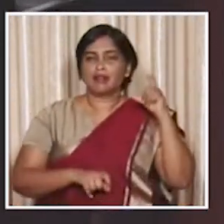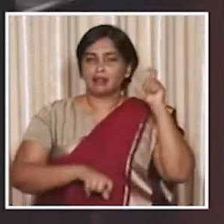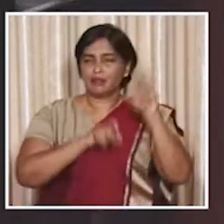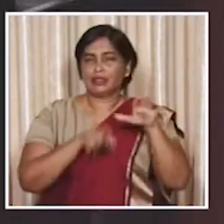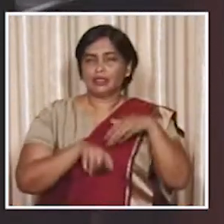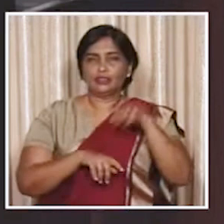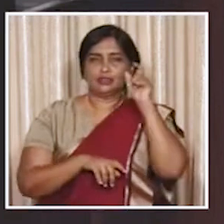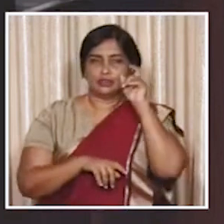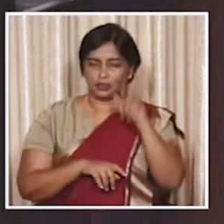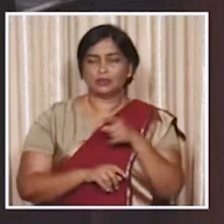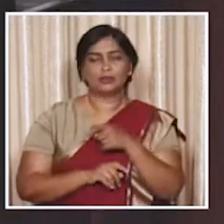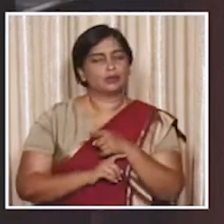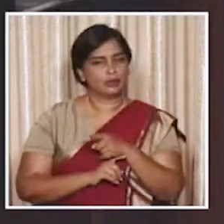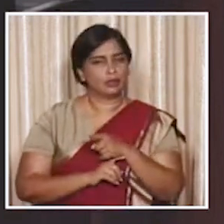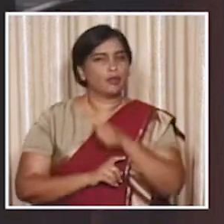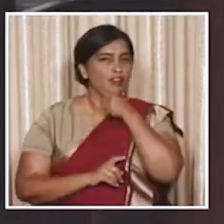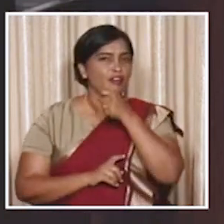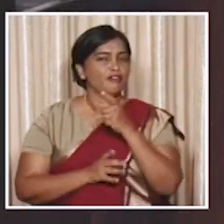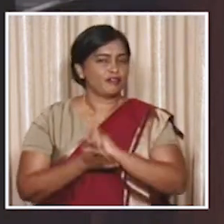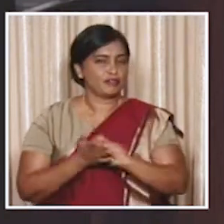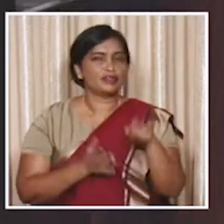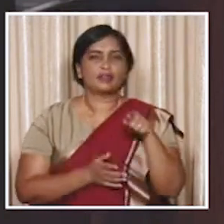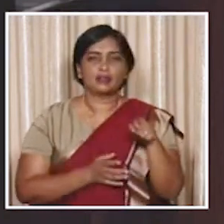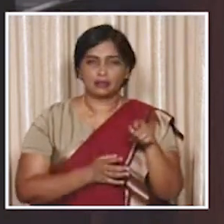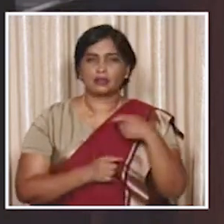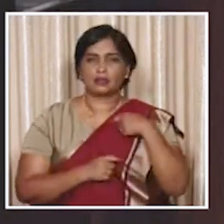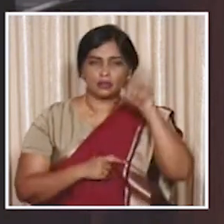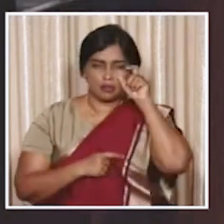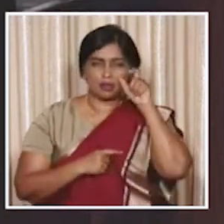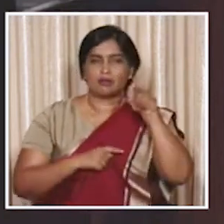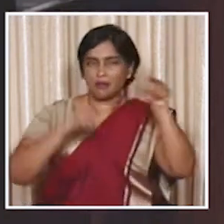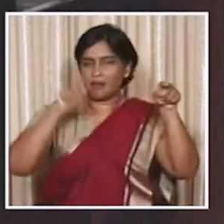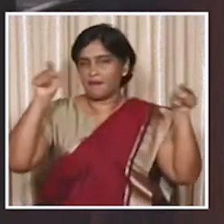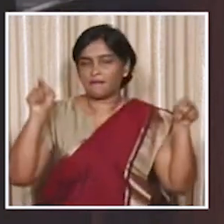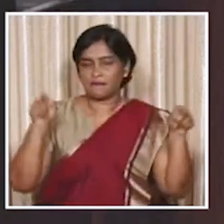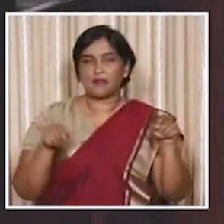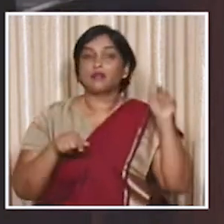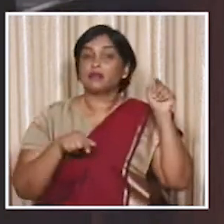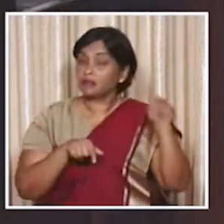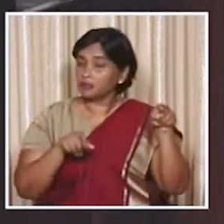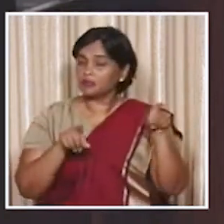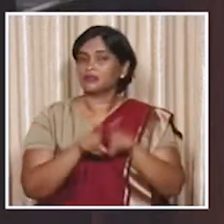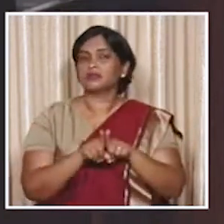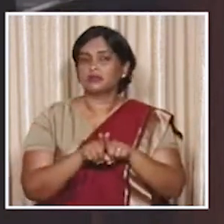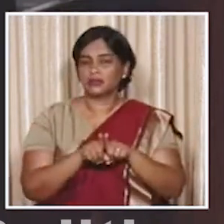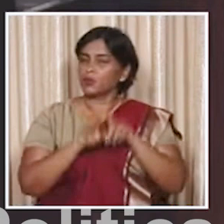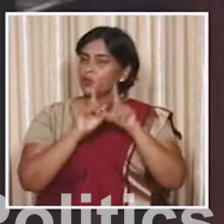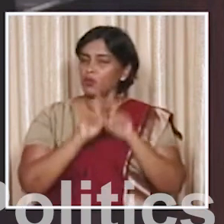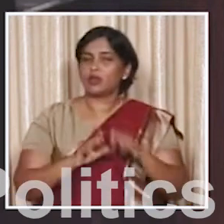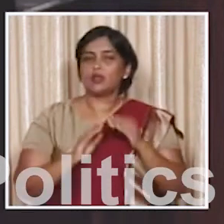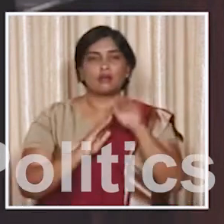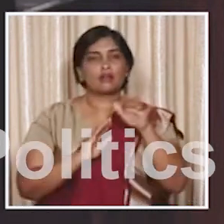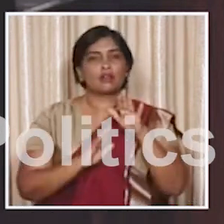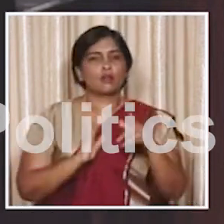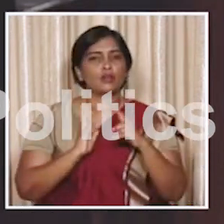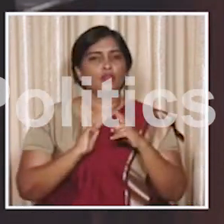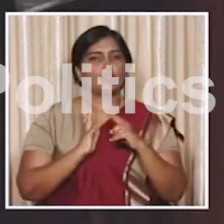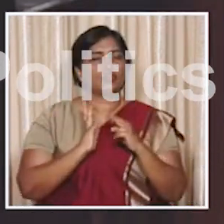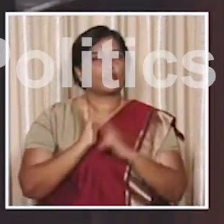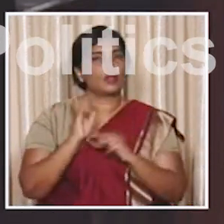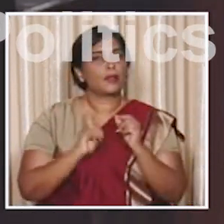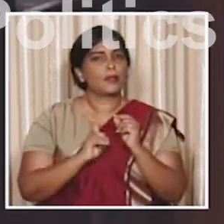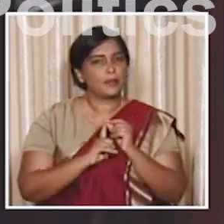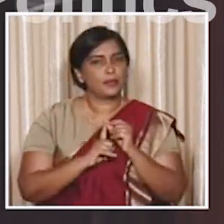අපි දැකලා තියෙනවා, විශ්‍රාමගේ හමුදා නිලධාරි අපි දැකලා තියෙනවා තැන් තැන් වල ඉන්නවා. ඒ අයට ඒ වගේම ගමේ හිටපු එක්සත් ජාතික